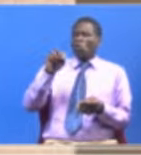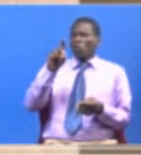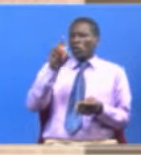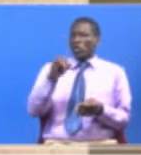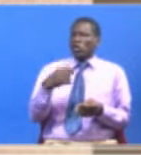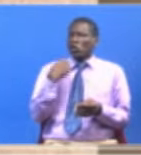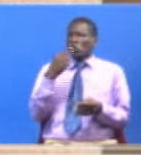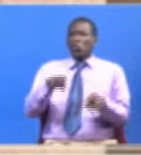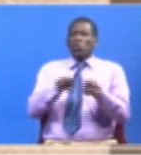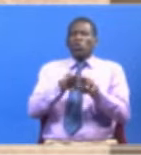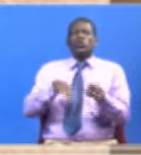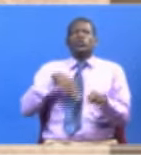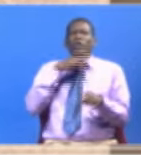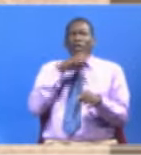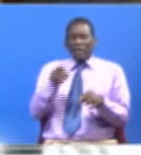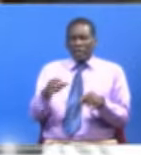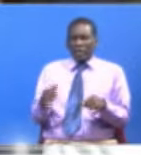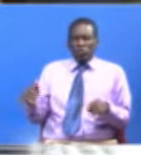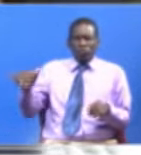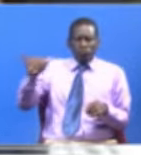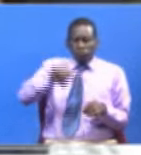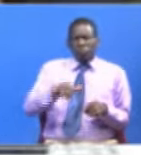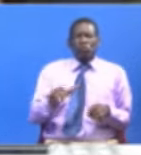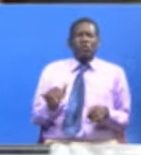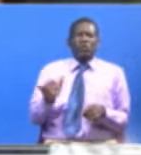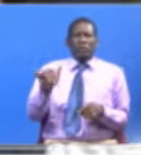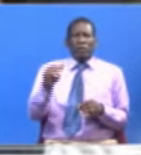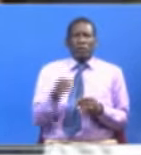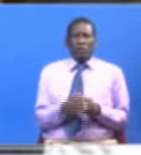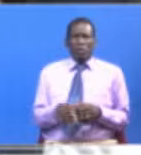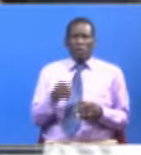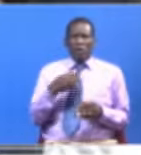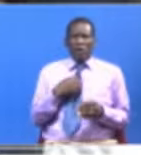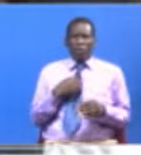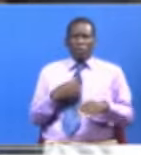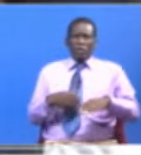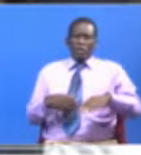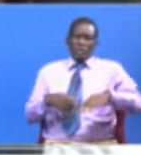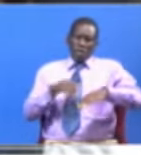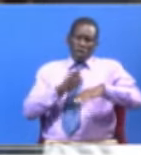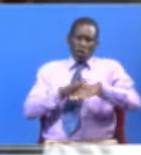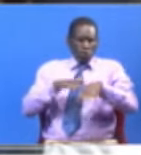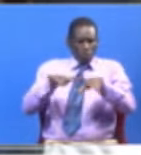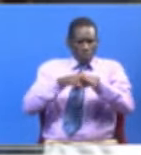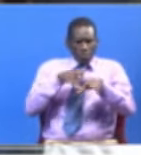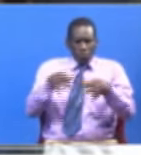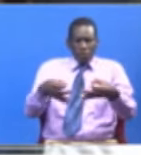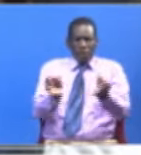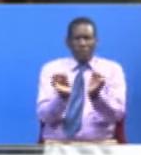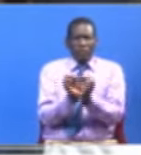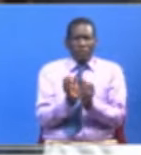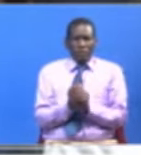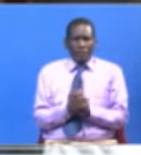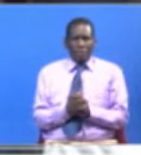aliangamia katika ajali hiyo. He has been a useful member of this family, doing a lot